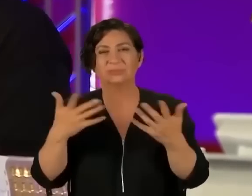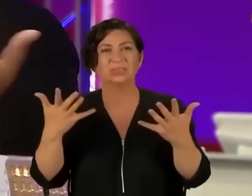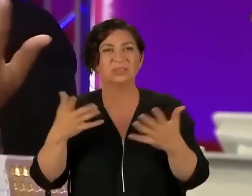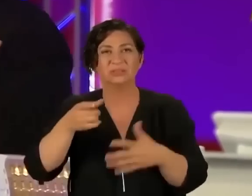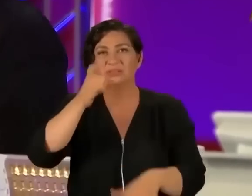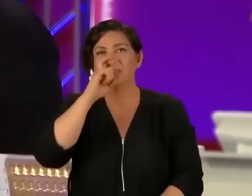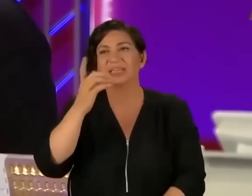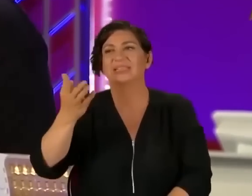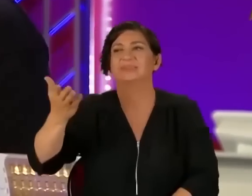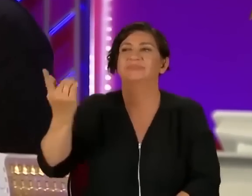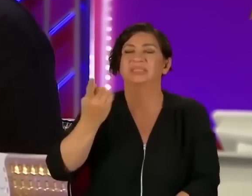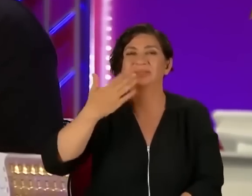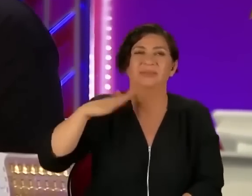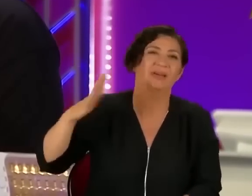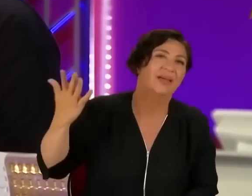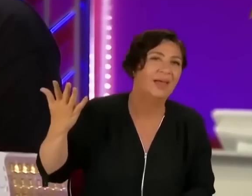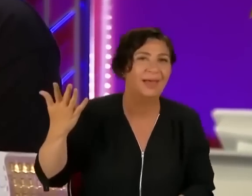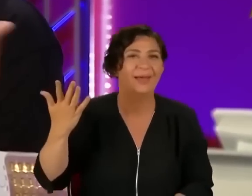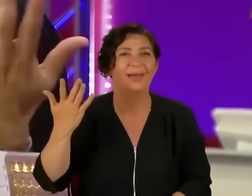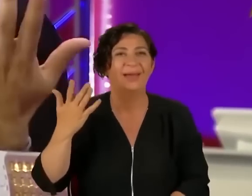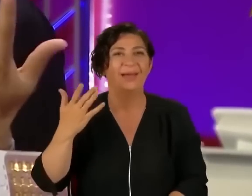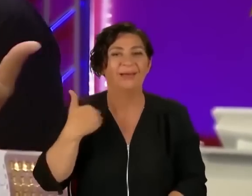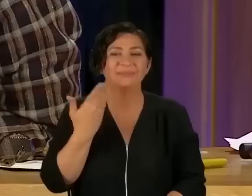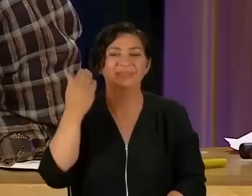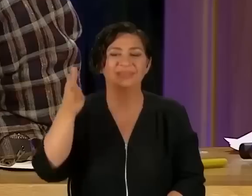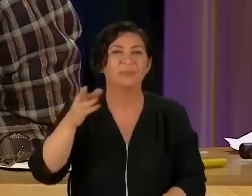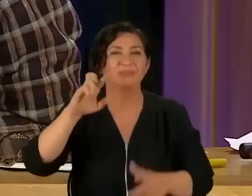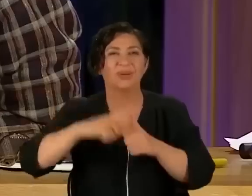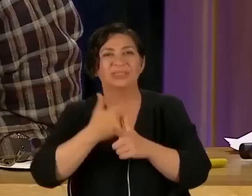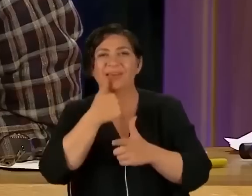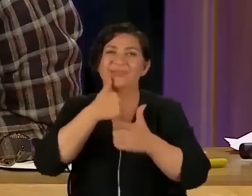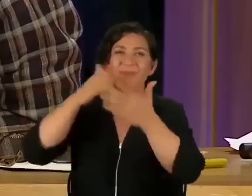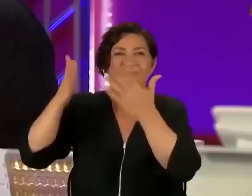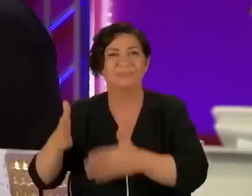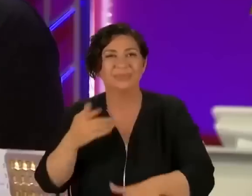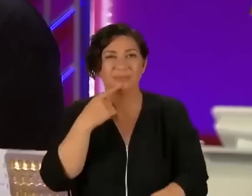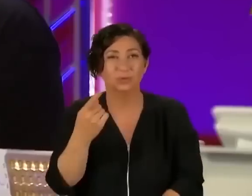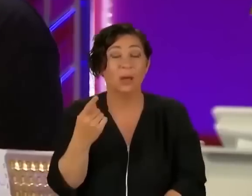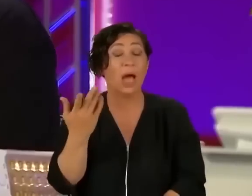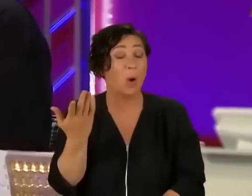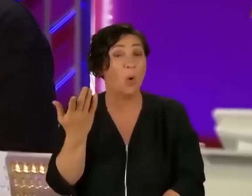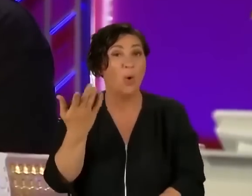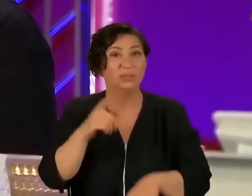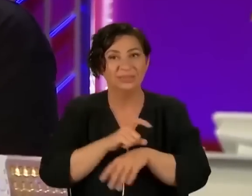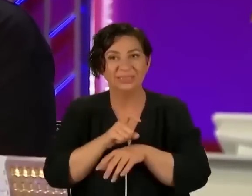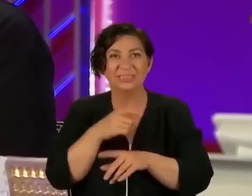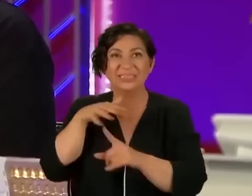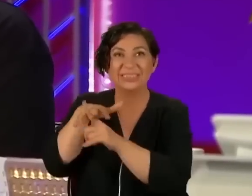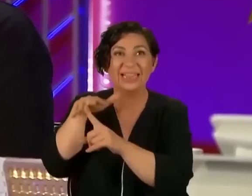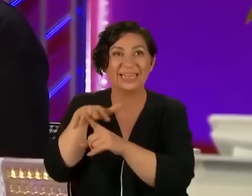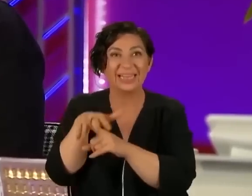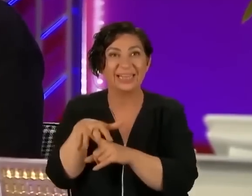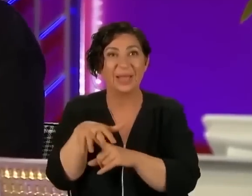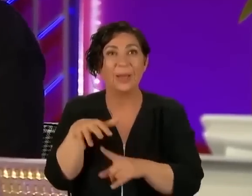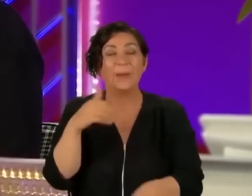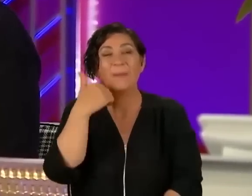O Hambayülgen'de de bir şey yok ya. Bir şekilde çıktı proje adam falan diyordu evimde yani. Evet. O agresif saldırgan insandı.